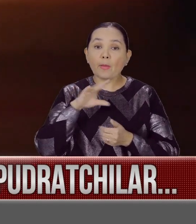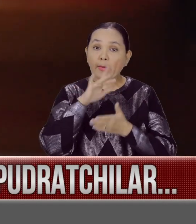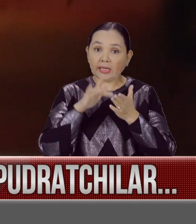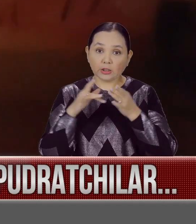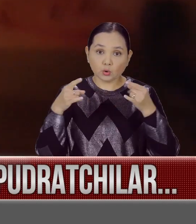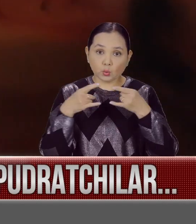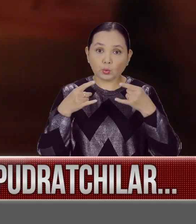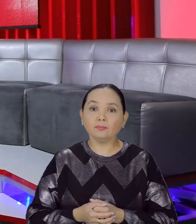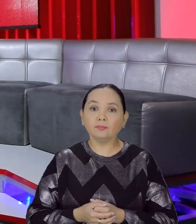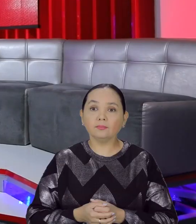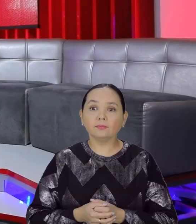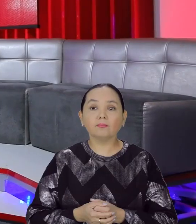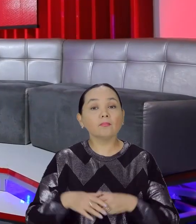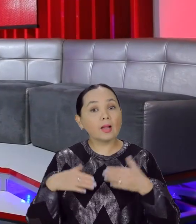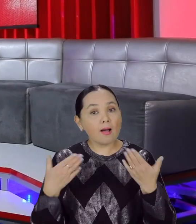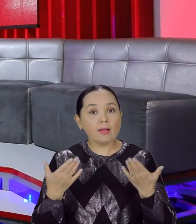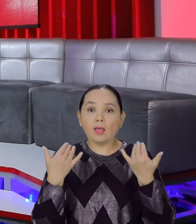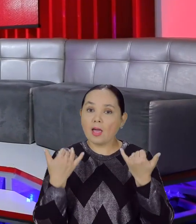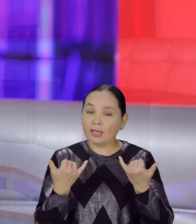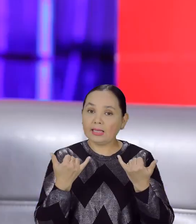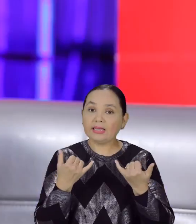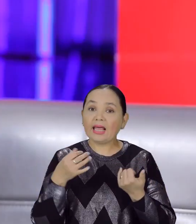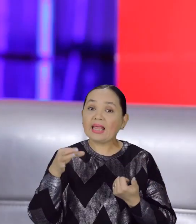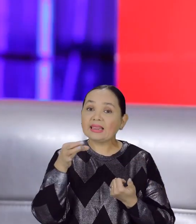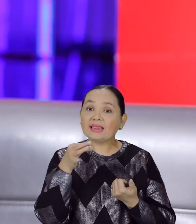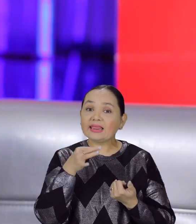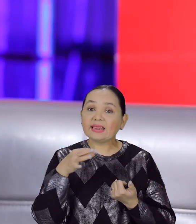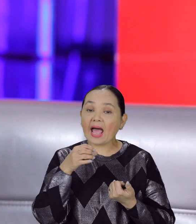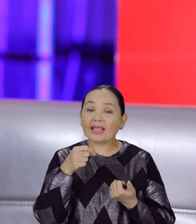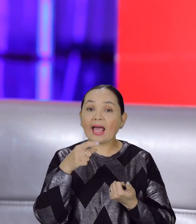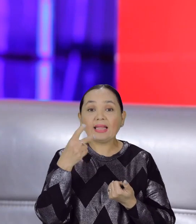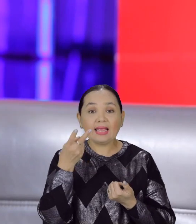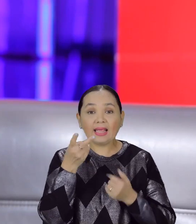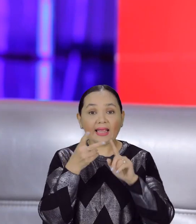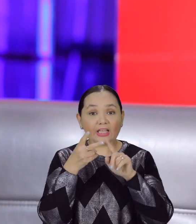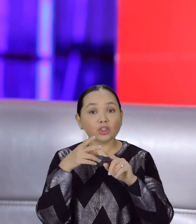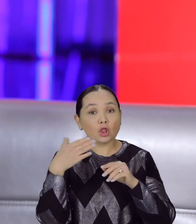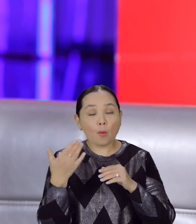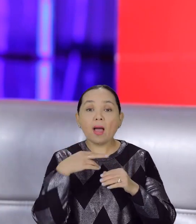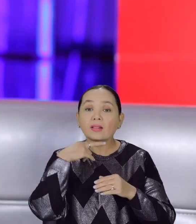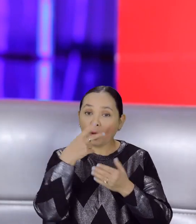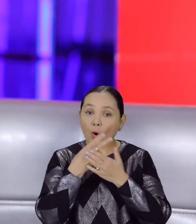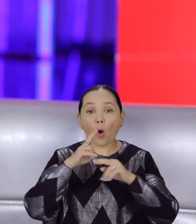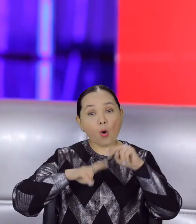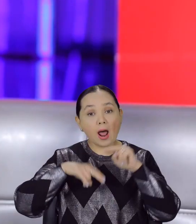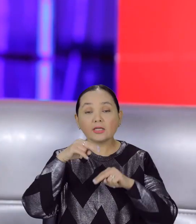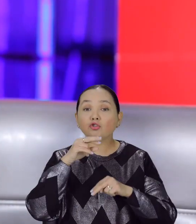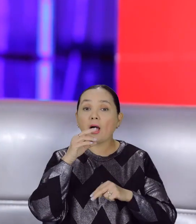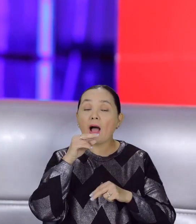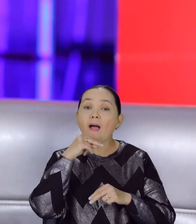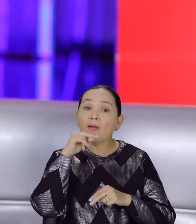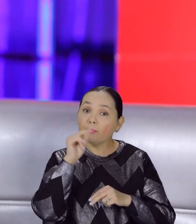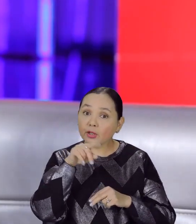studiya. Ana endi tanganing ikkinchi tomoniga e'tibor berish kerak. Pudratchi tashkilotlar aybdor, quruvchilarda